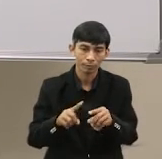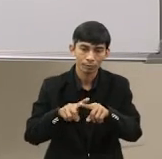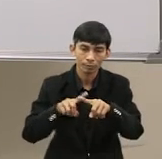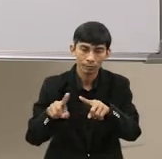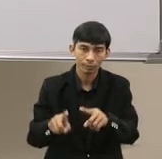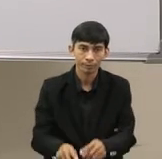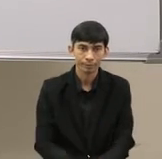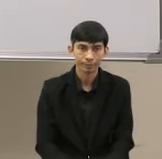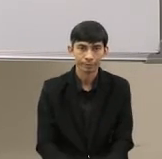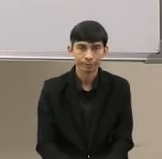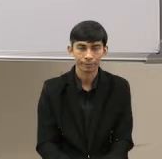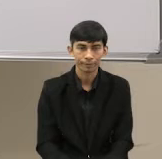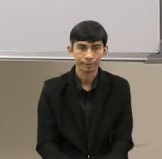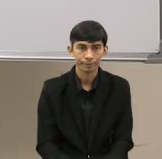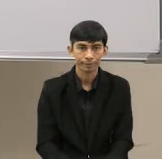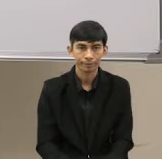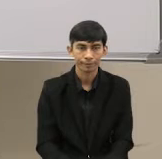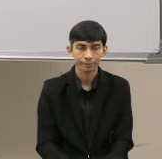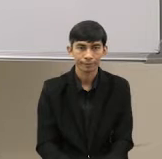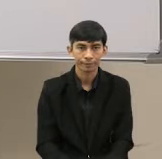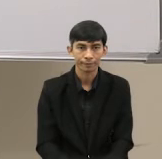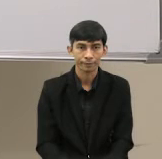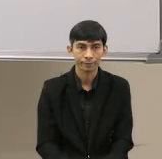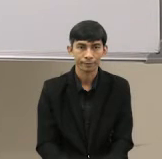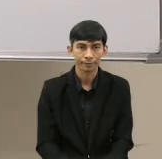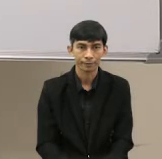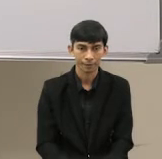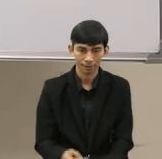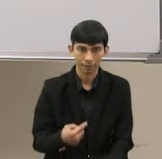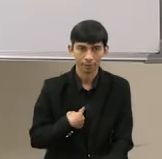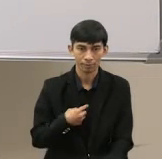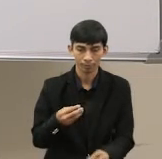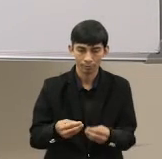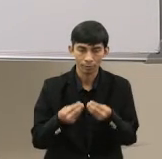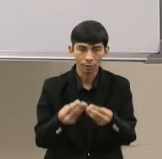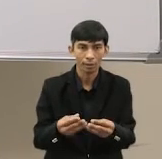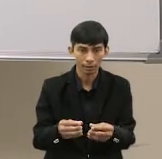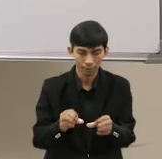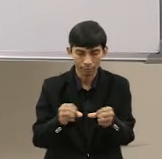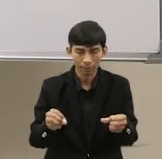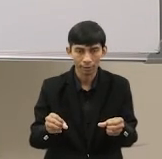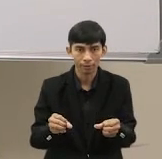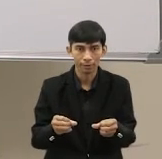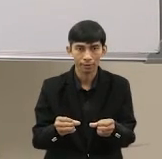là bạc lệ đây này group đó chùn này